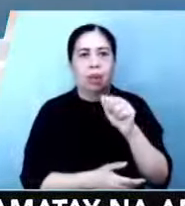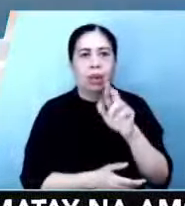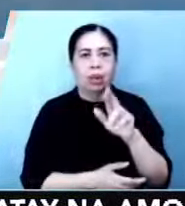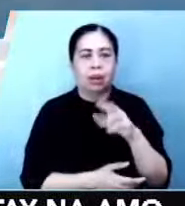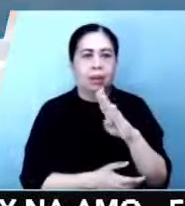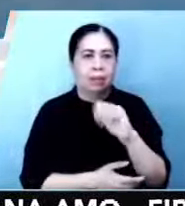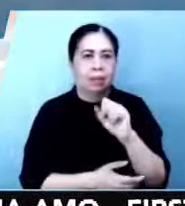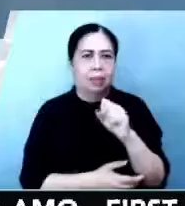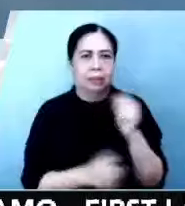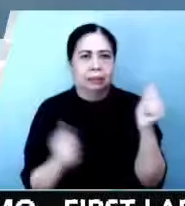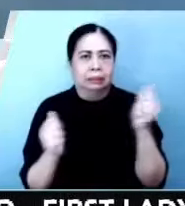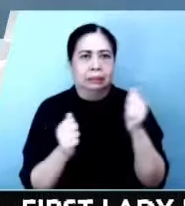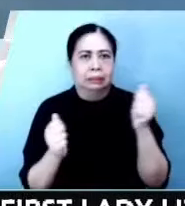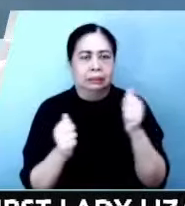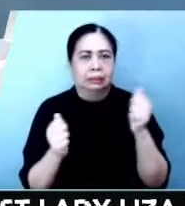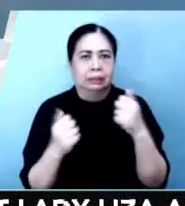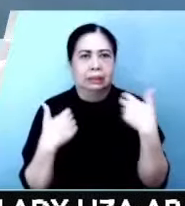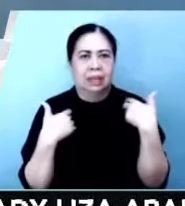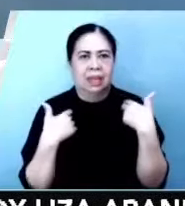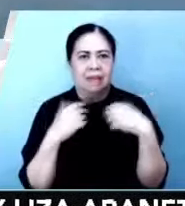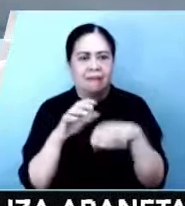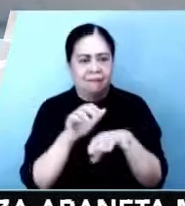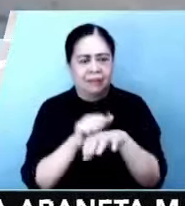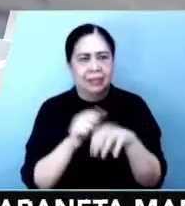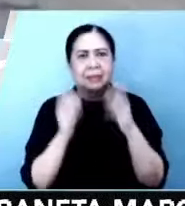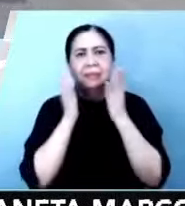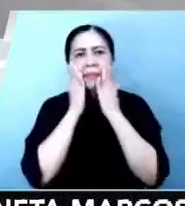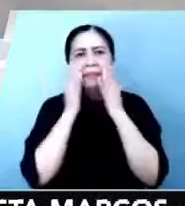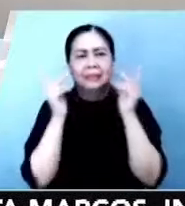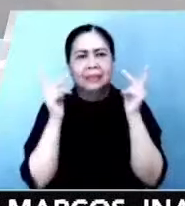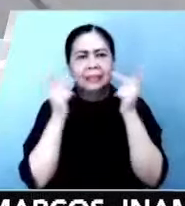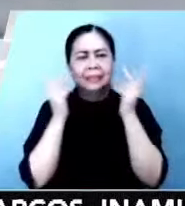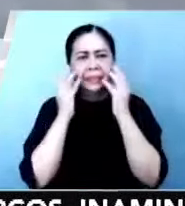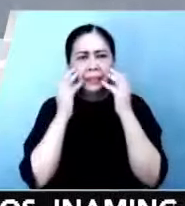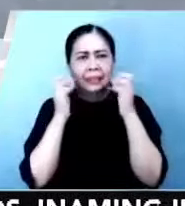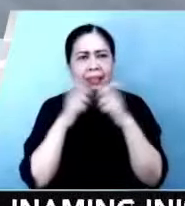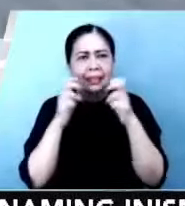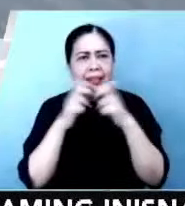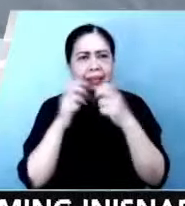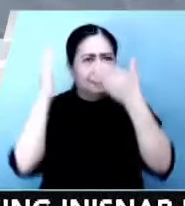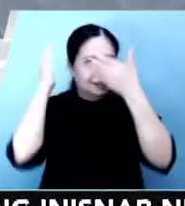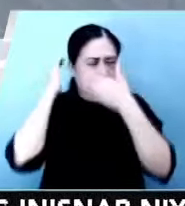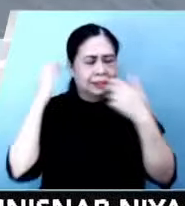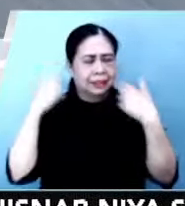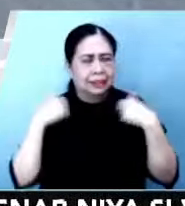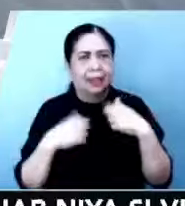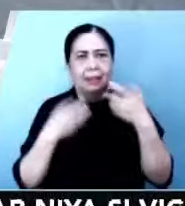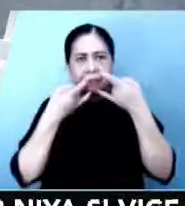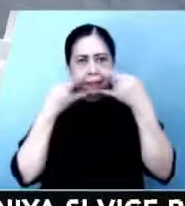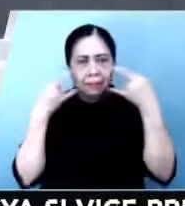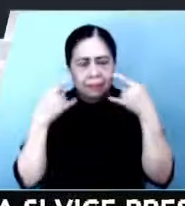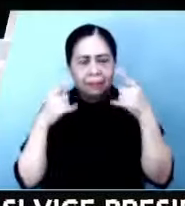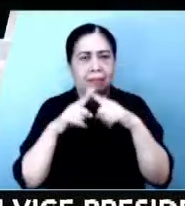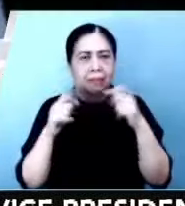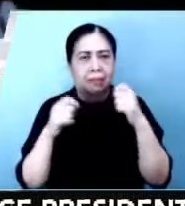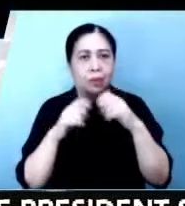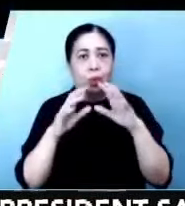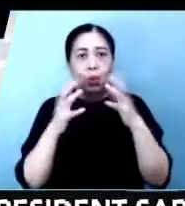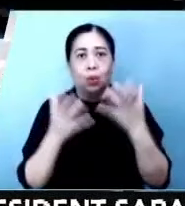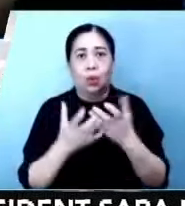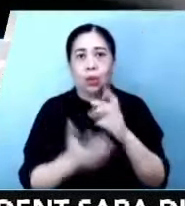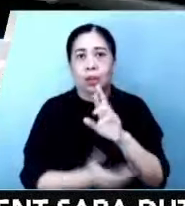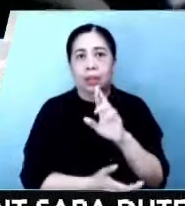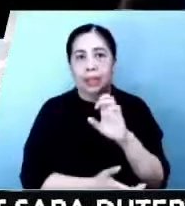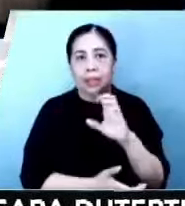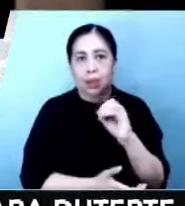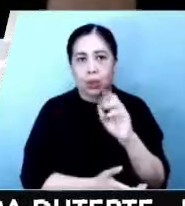ere, nagka-frostbite sila sa pisngi kahit nakasuot sila ng heated masks. Bukod sa pagkuha sa world record, layon din ang